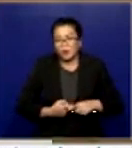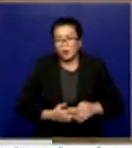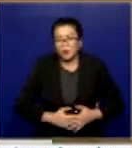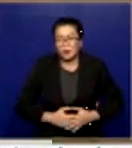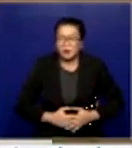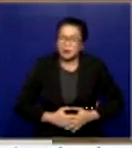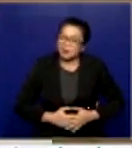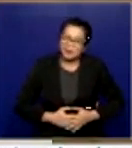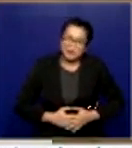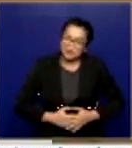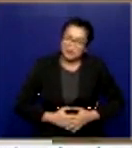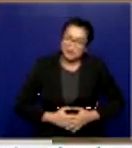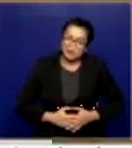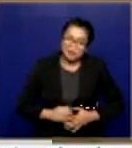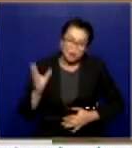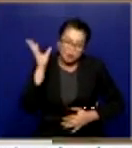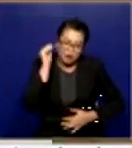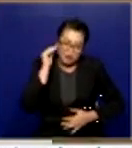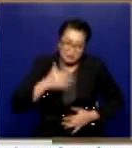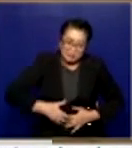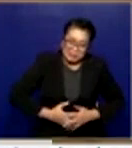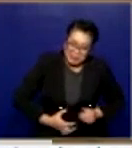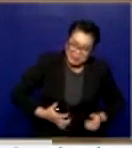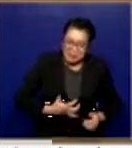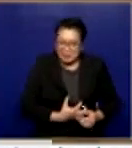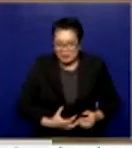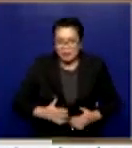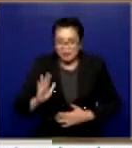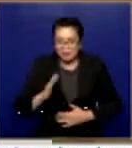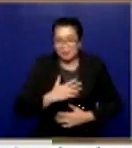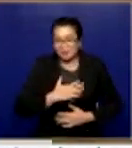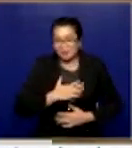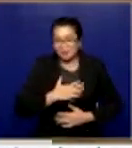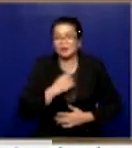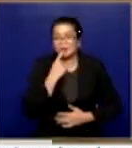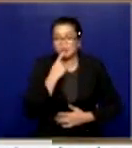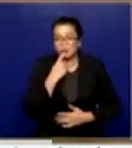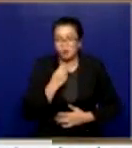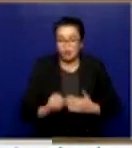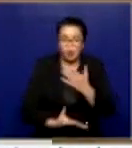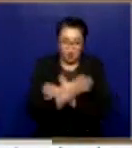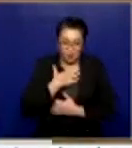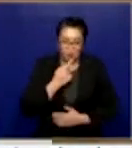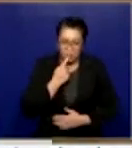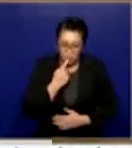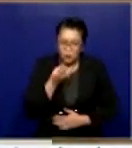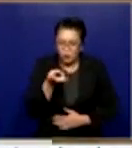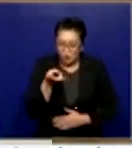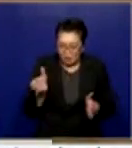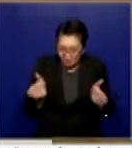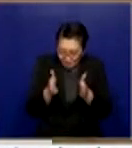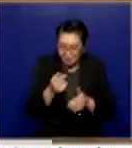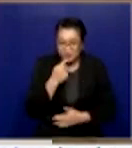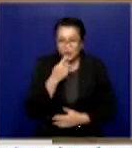ผมก็ฟังกันท้องขึ้นมา 2วันแล้วนะขอผมได้พูดว่าไงแล้วกันนะผมพูดน้อยสุดอยู่แล้วครั้งเนี้ย